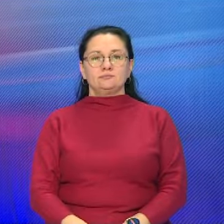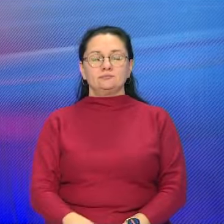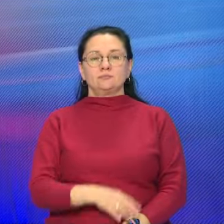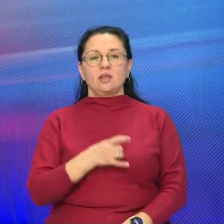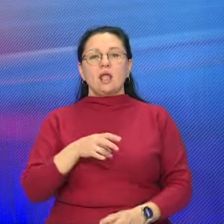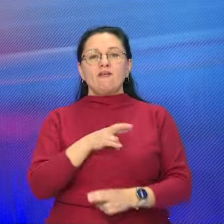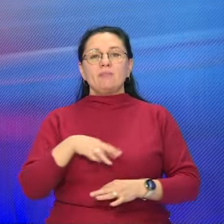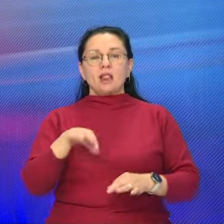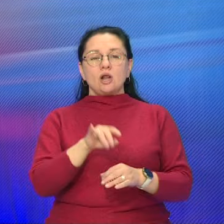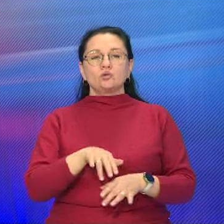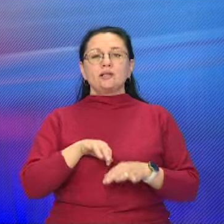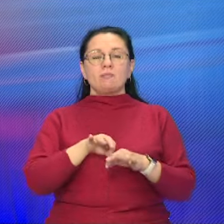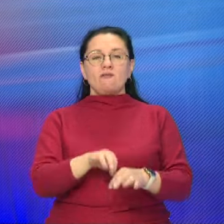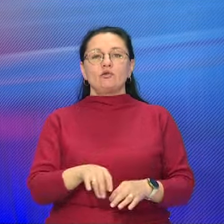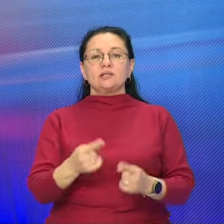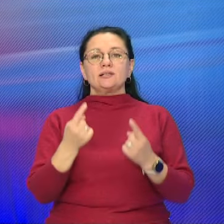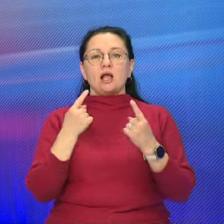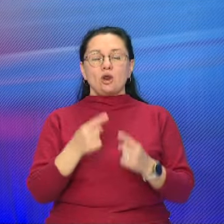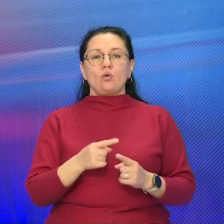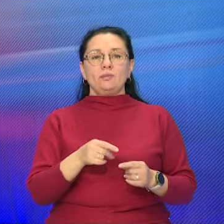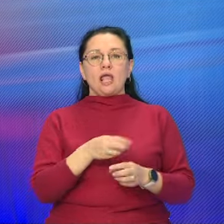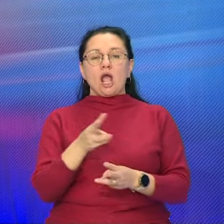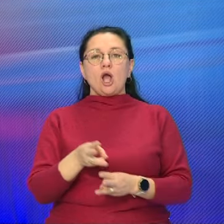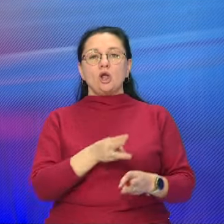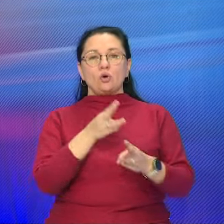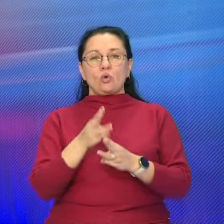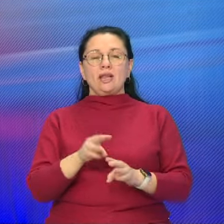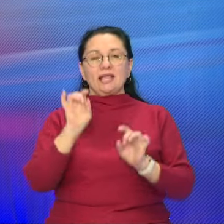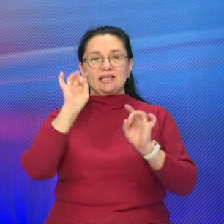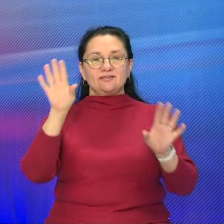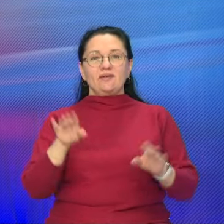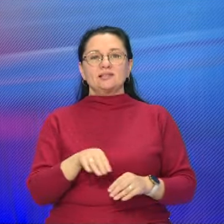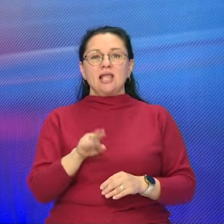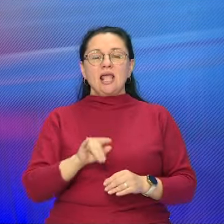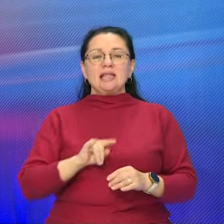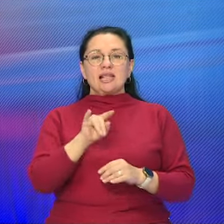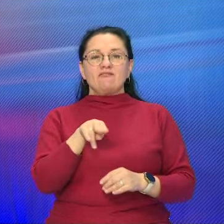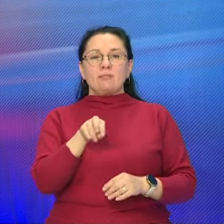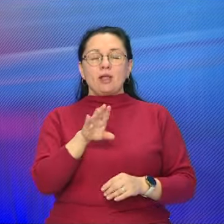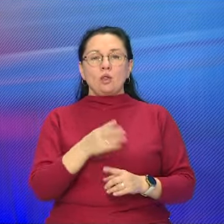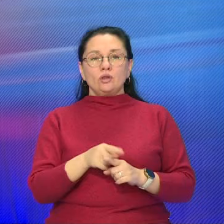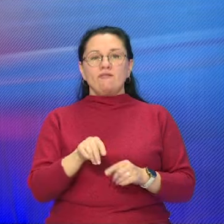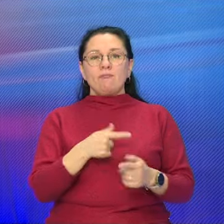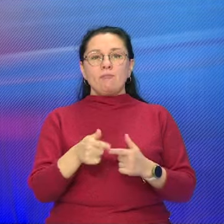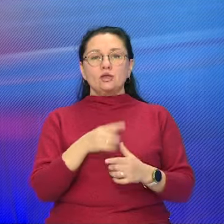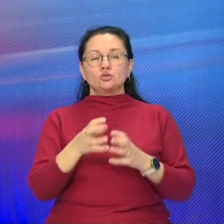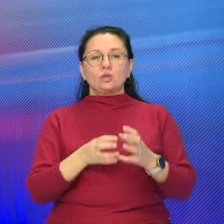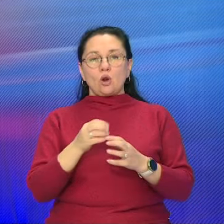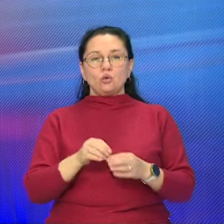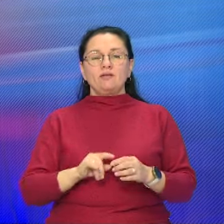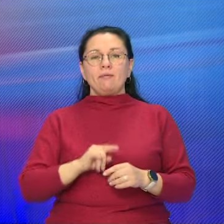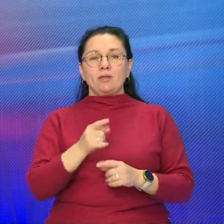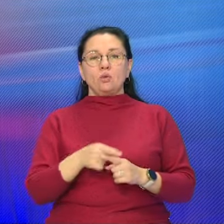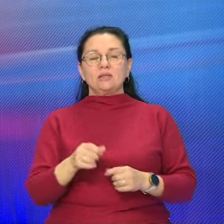У Беларусі праходзяць масштабныя здымкі промо-роліка з удзелам вядомых дрыфт-пілотаў міжнароднага ўзроўню. Спартсмены з